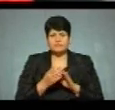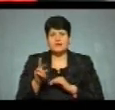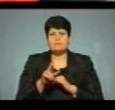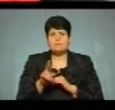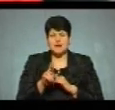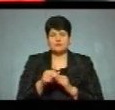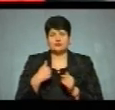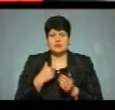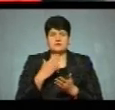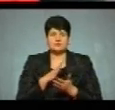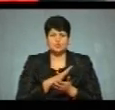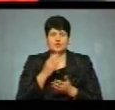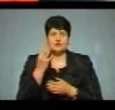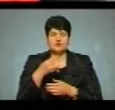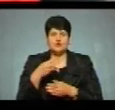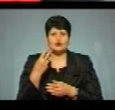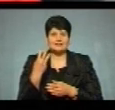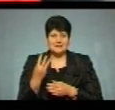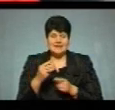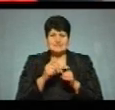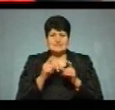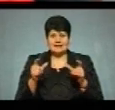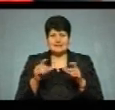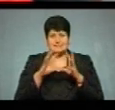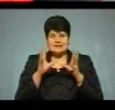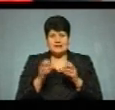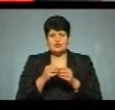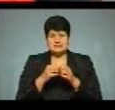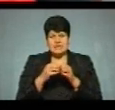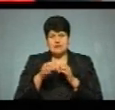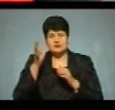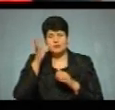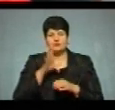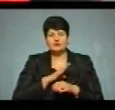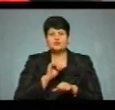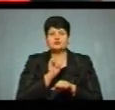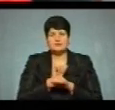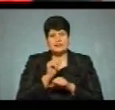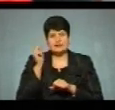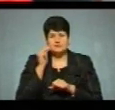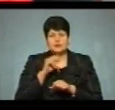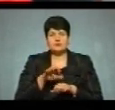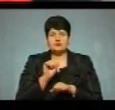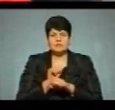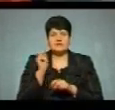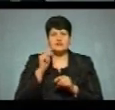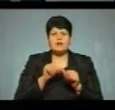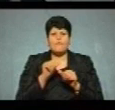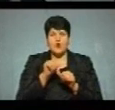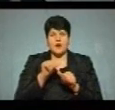мали 43 заклади загально-середньої освіти, де було припинене навчання або припинене навчання в окремих